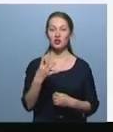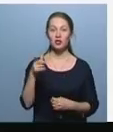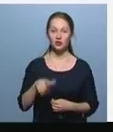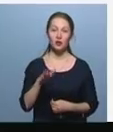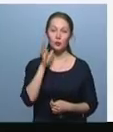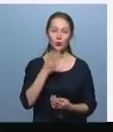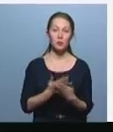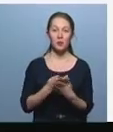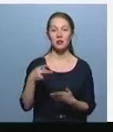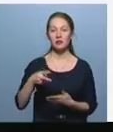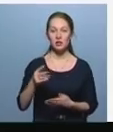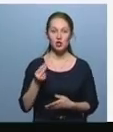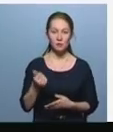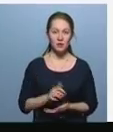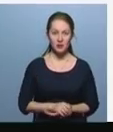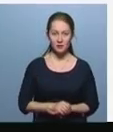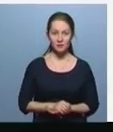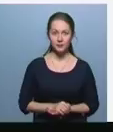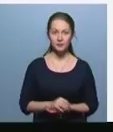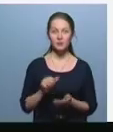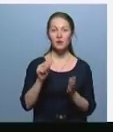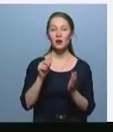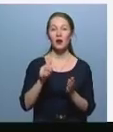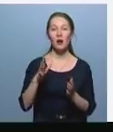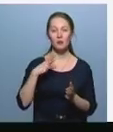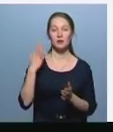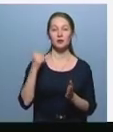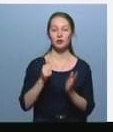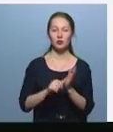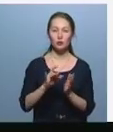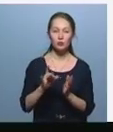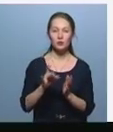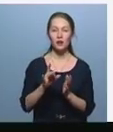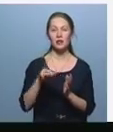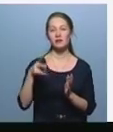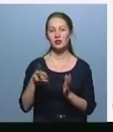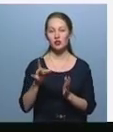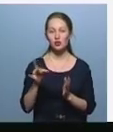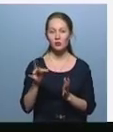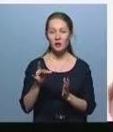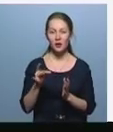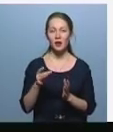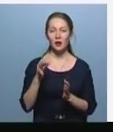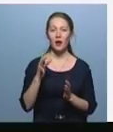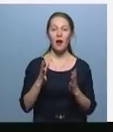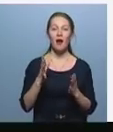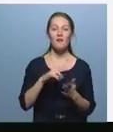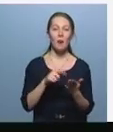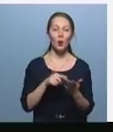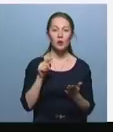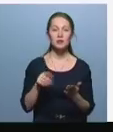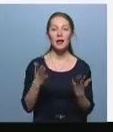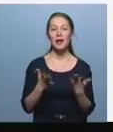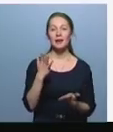2000 платить я буду должен. 60 рублей и 2000. Вопрос в следующем. Если также